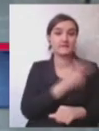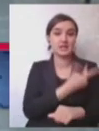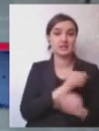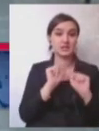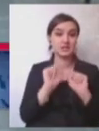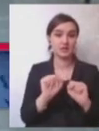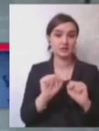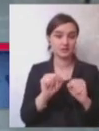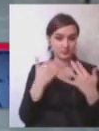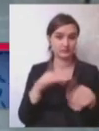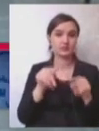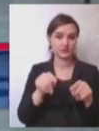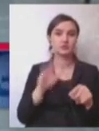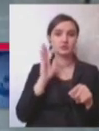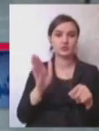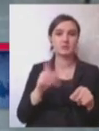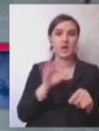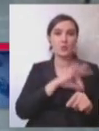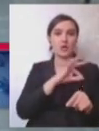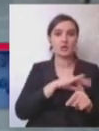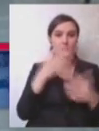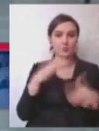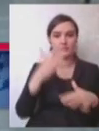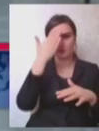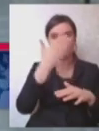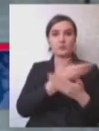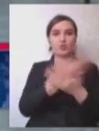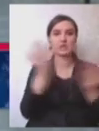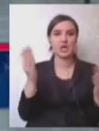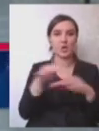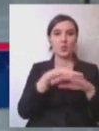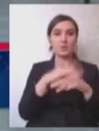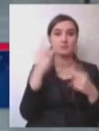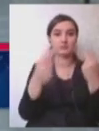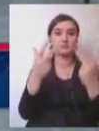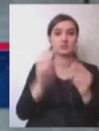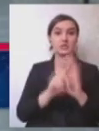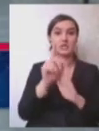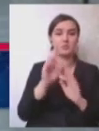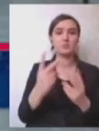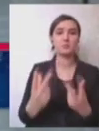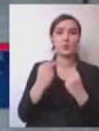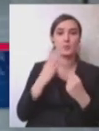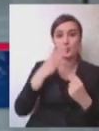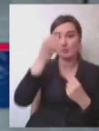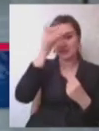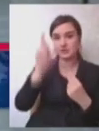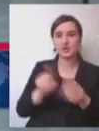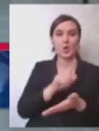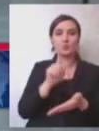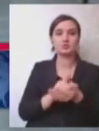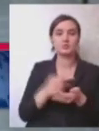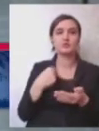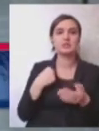და შესაძლებელი იქნება ფართოდ გამოყენება აღნიშნული პრეპარატის მოსახლეობებზე, მივიღეთ პირობა, რომ ის აუცილებლად ჩვენთან